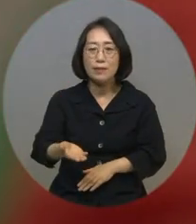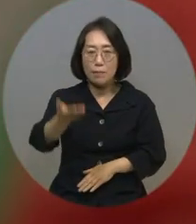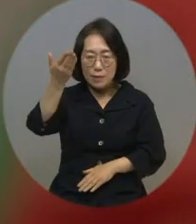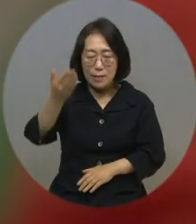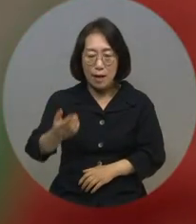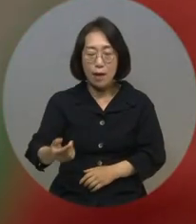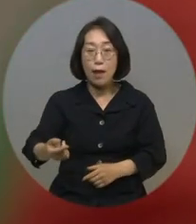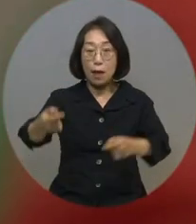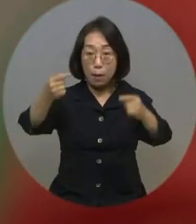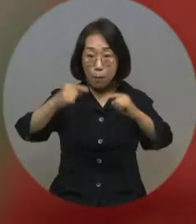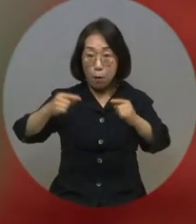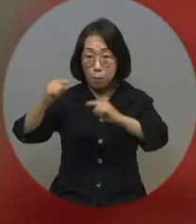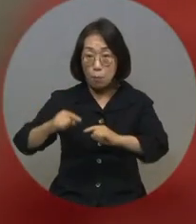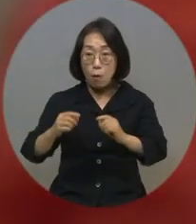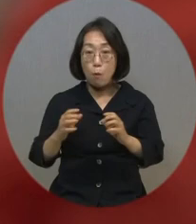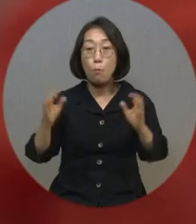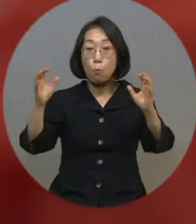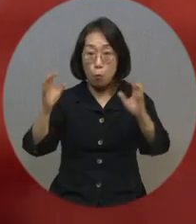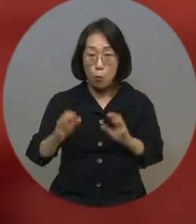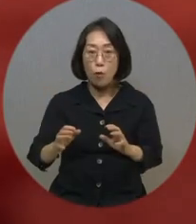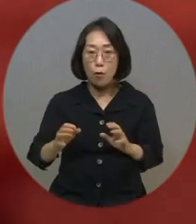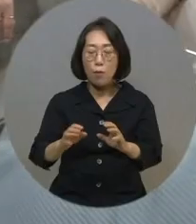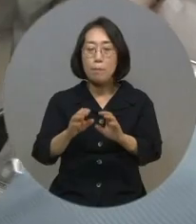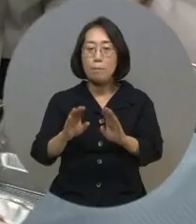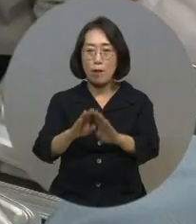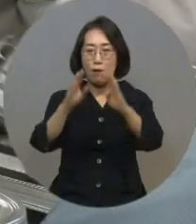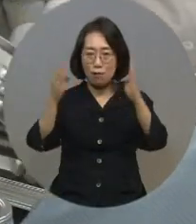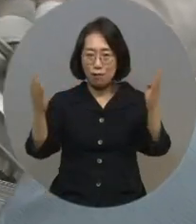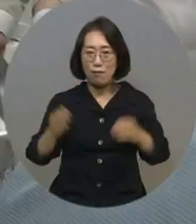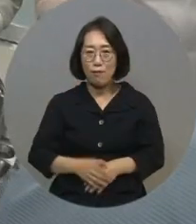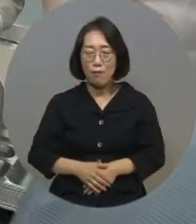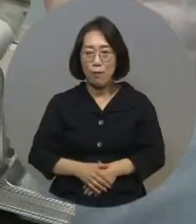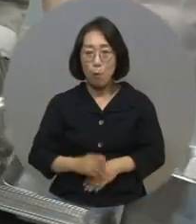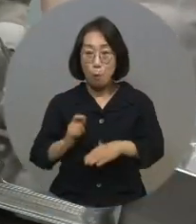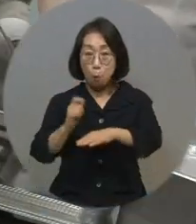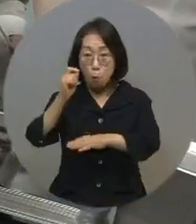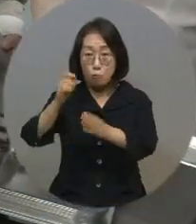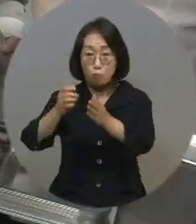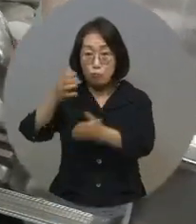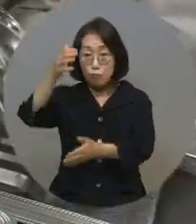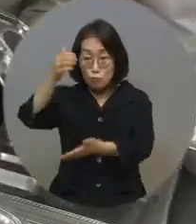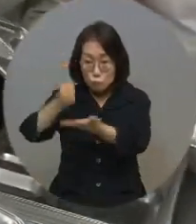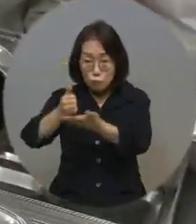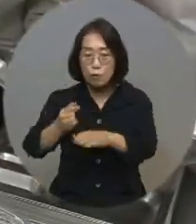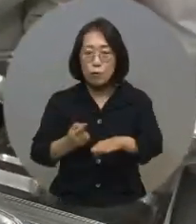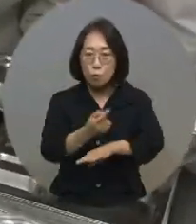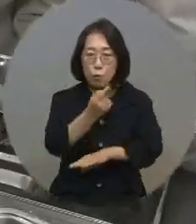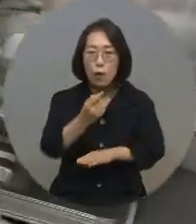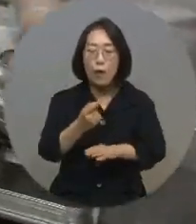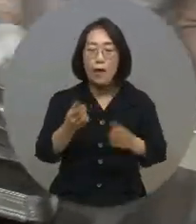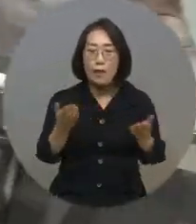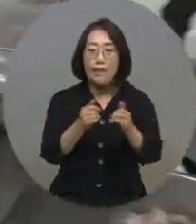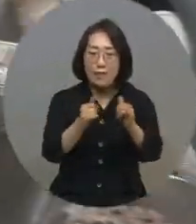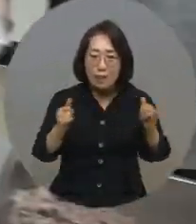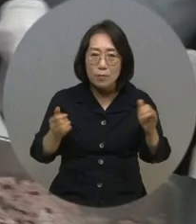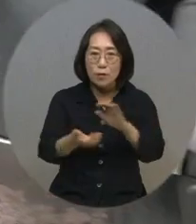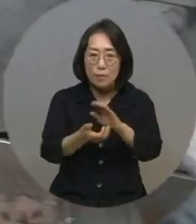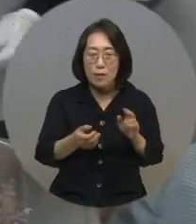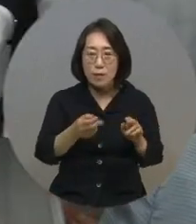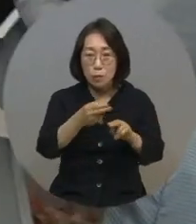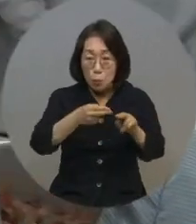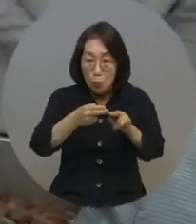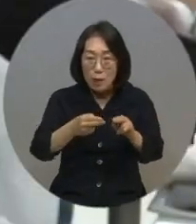참석한 가운데 다채롭게 진행됐습니다. 공영민 군수를 비롯한 군 관계자들이 함께 준비된 식사를